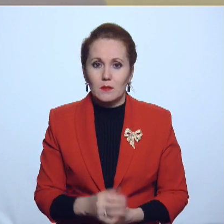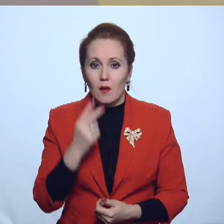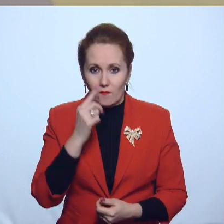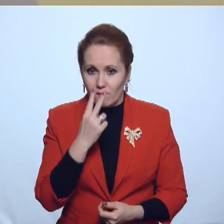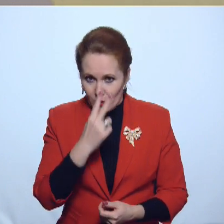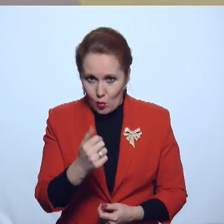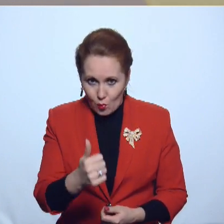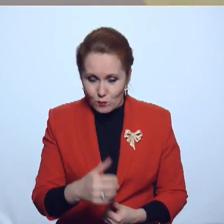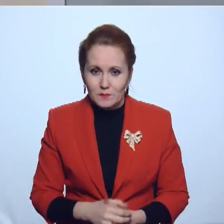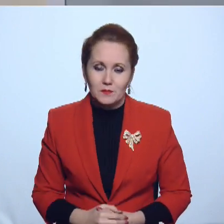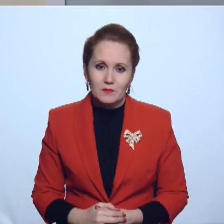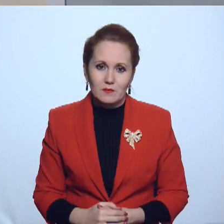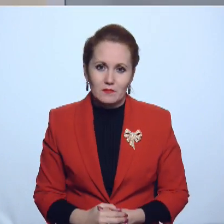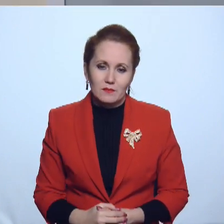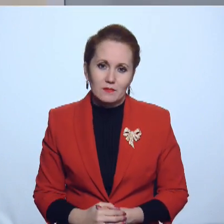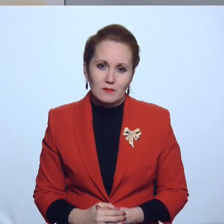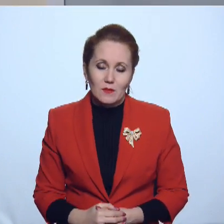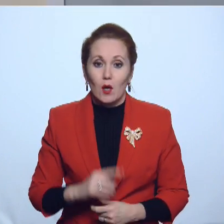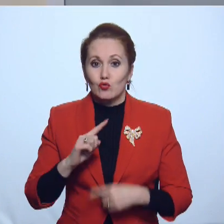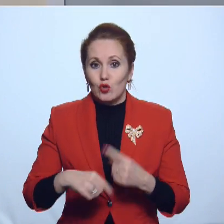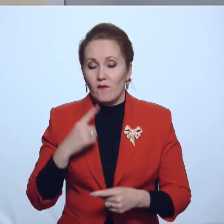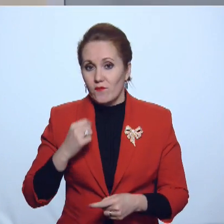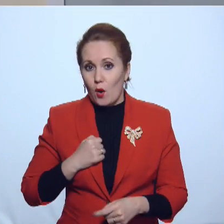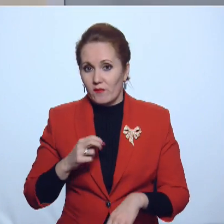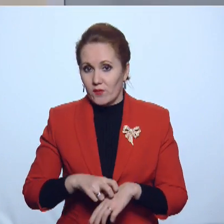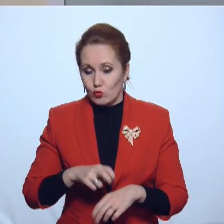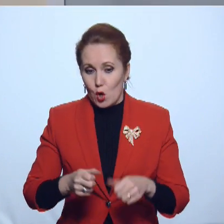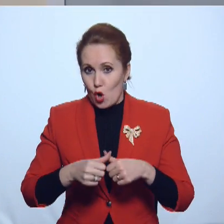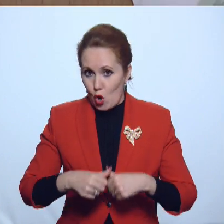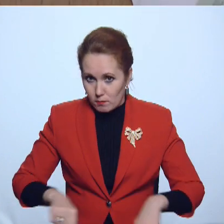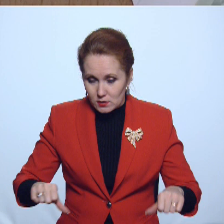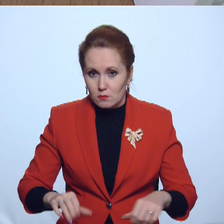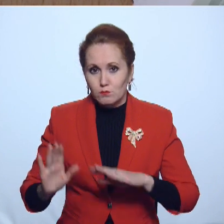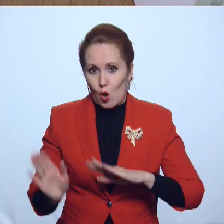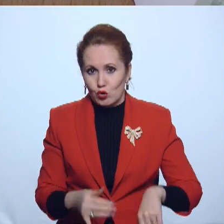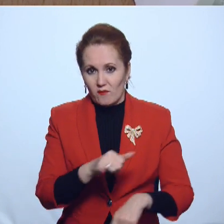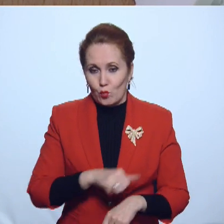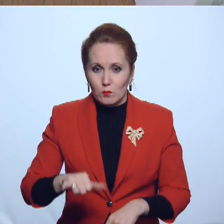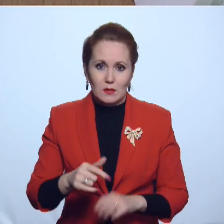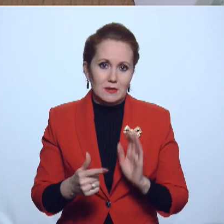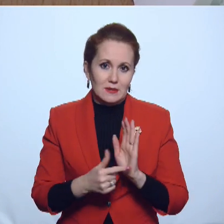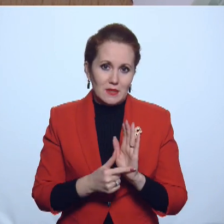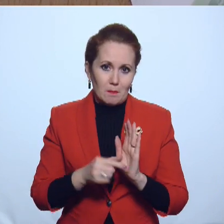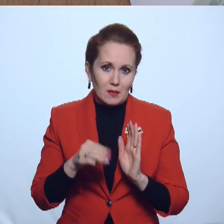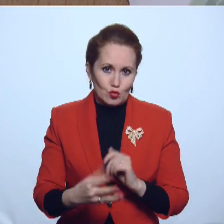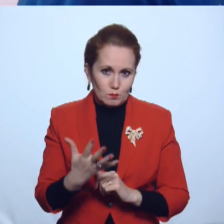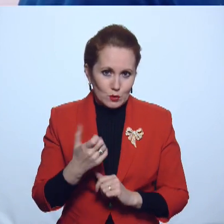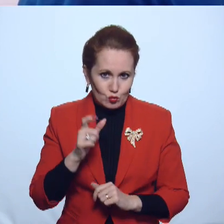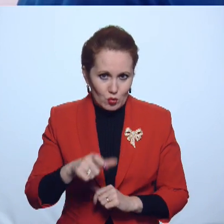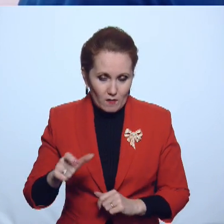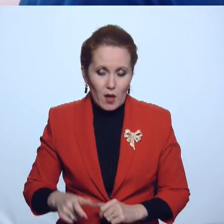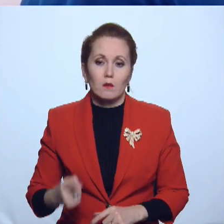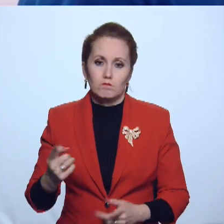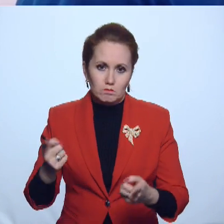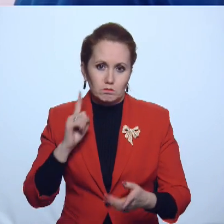И, К. Уже плохо вижу. Через военно-врачебную комиссию в Удмуртии прошли более 7500 человек. Годными